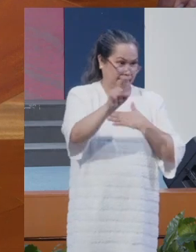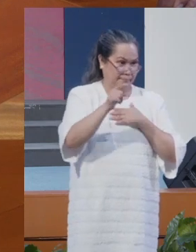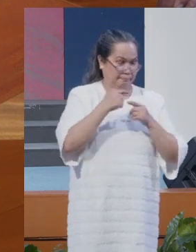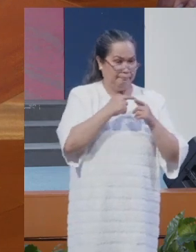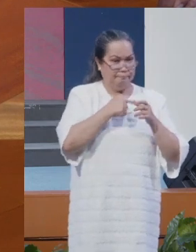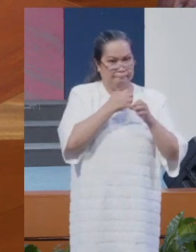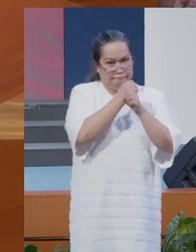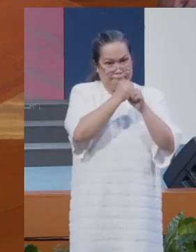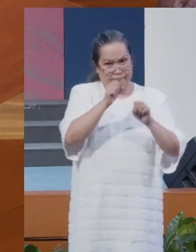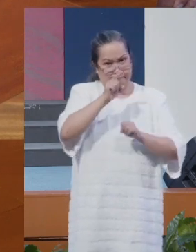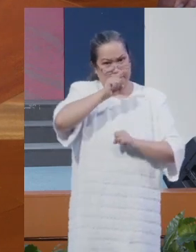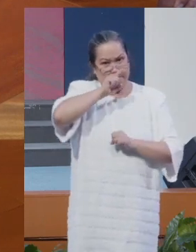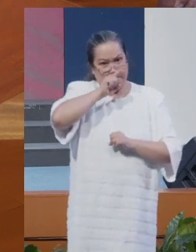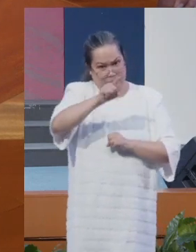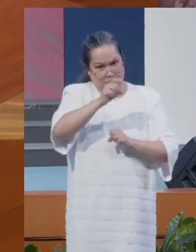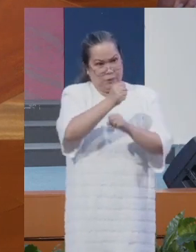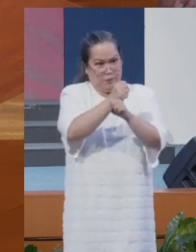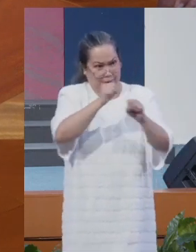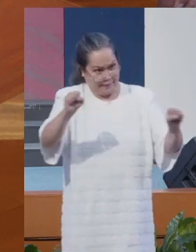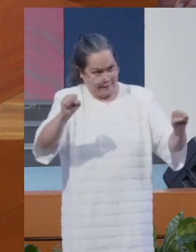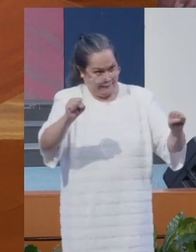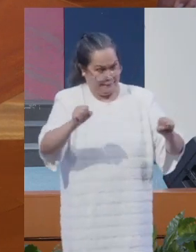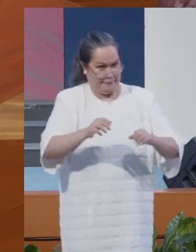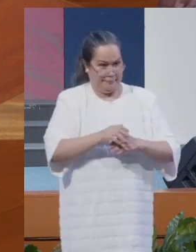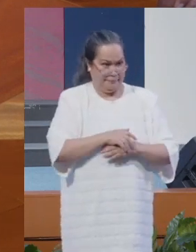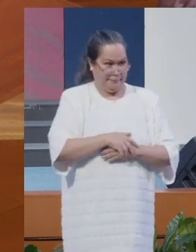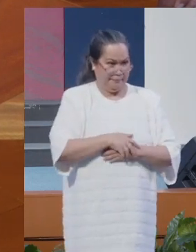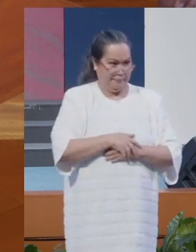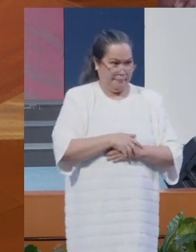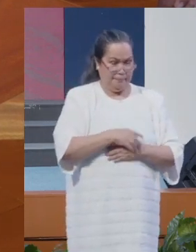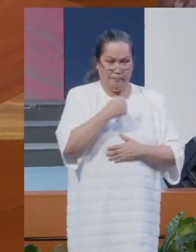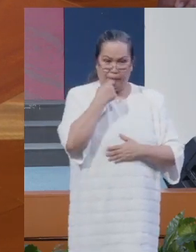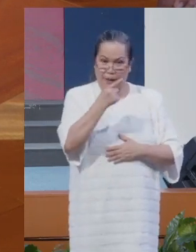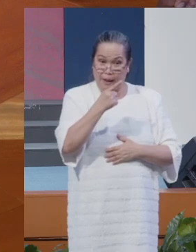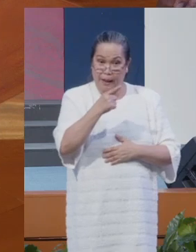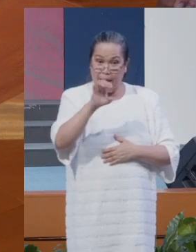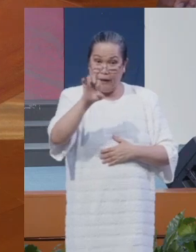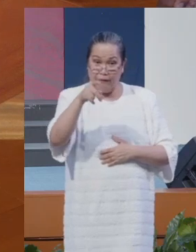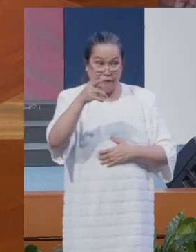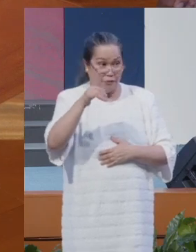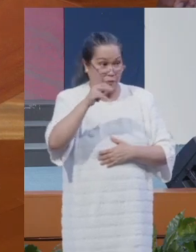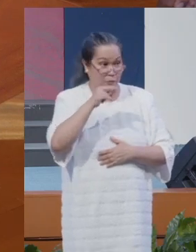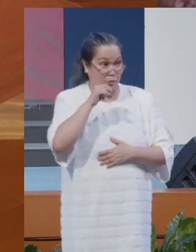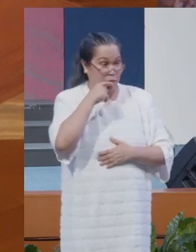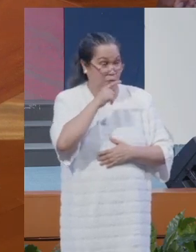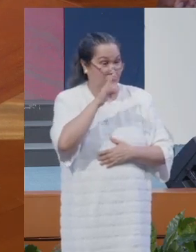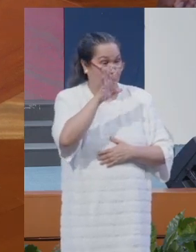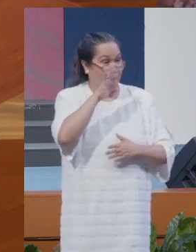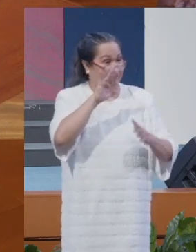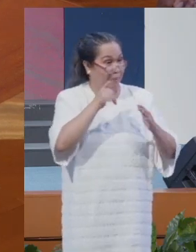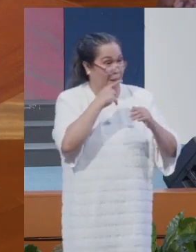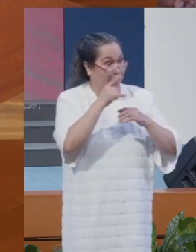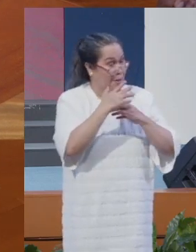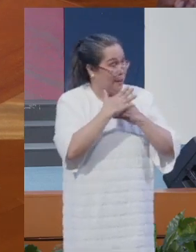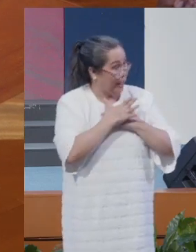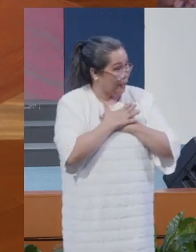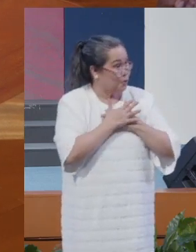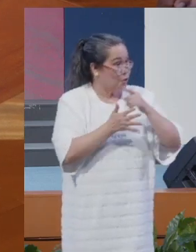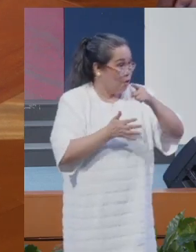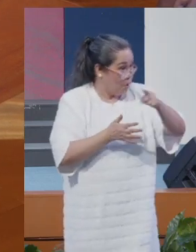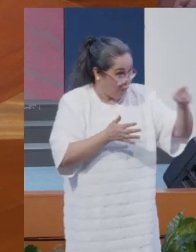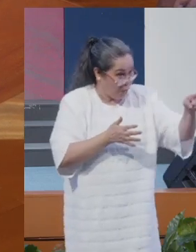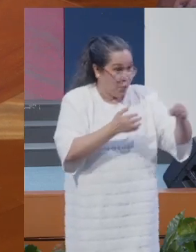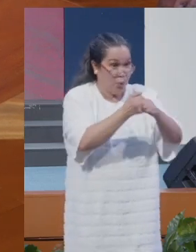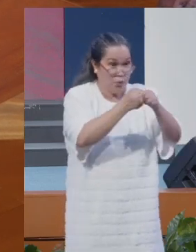pananampalataya ang tunay na kaligtasan. Sabi sa Ephesians 2:8-9, di ba? For by grace you have been